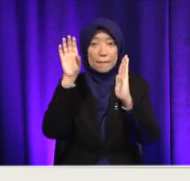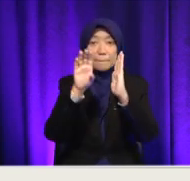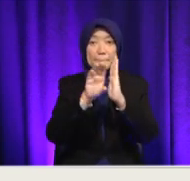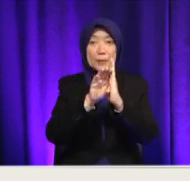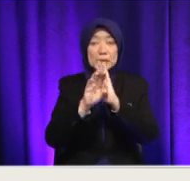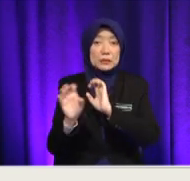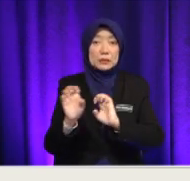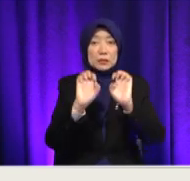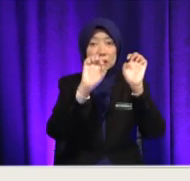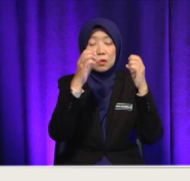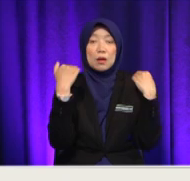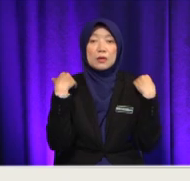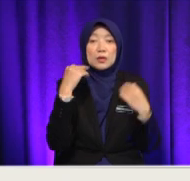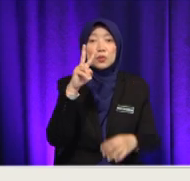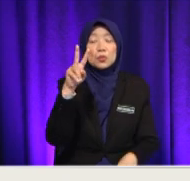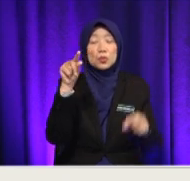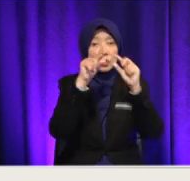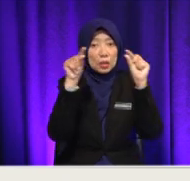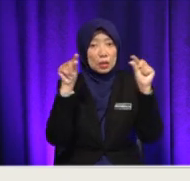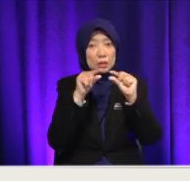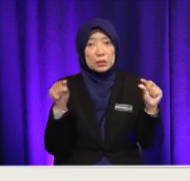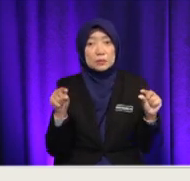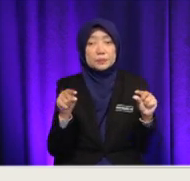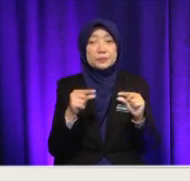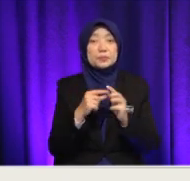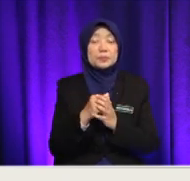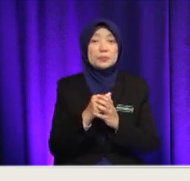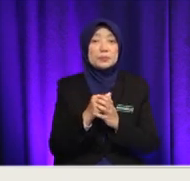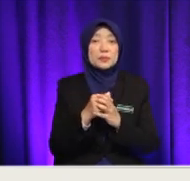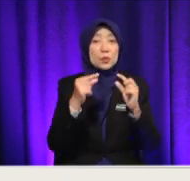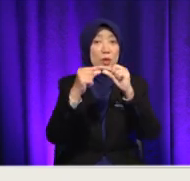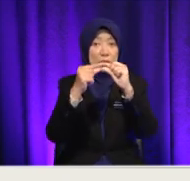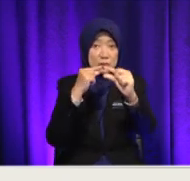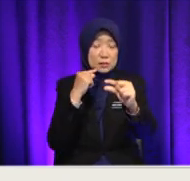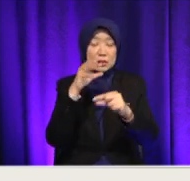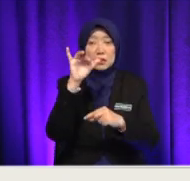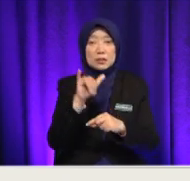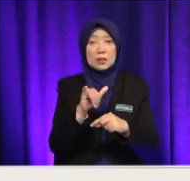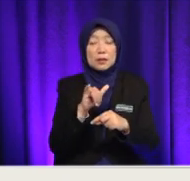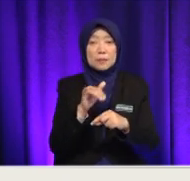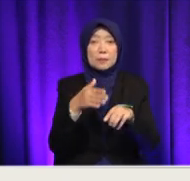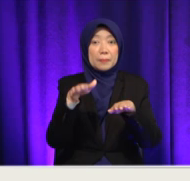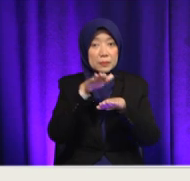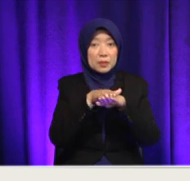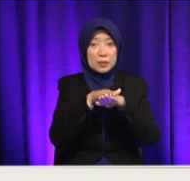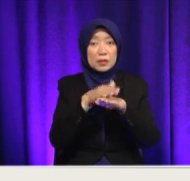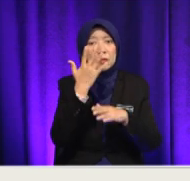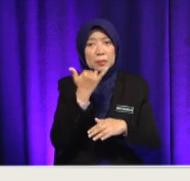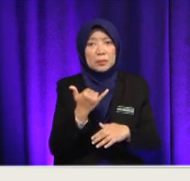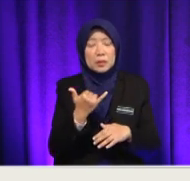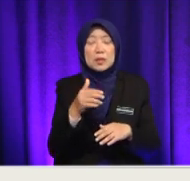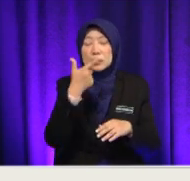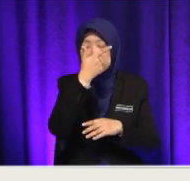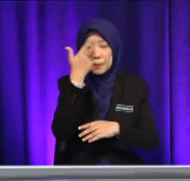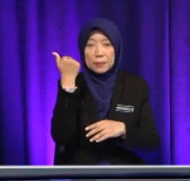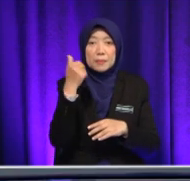etina tu ada dua garis yang bertindih. Ada dua garis bertindih kan? Sebelah karbon tu. Selepas